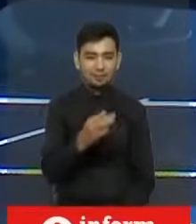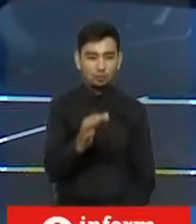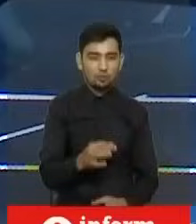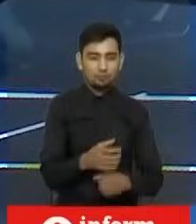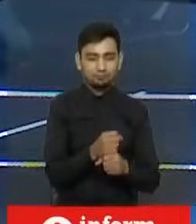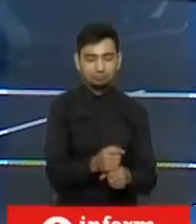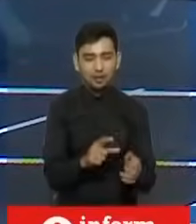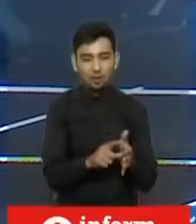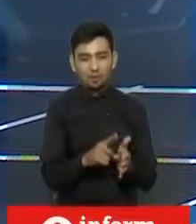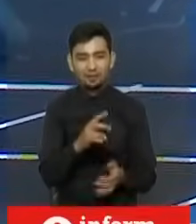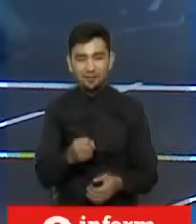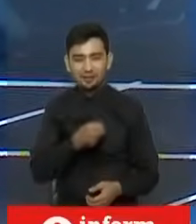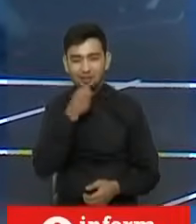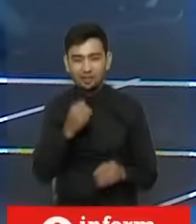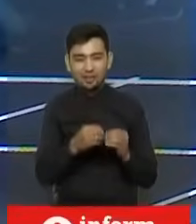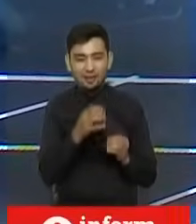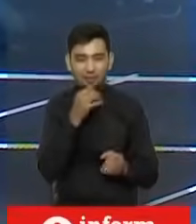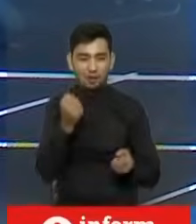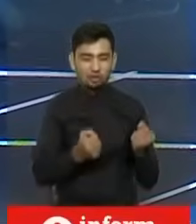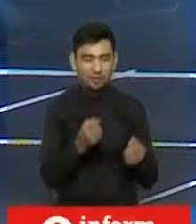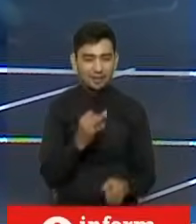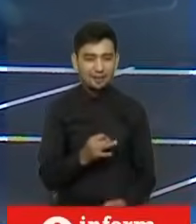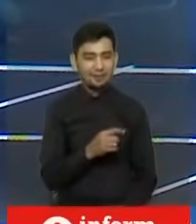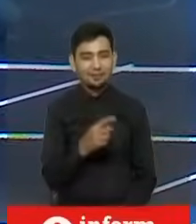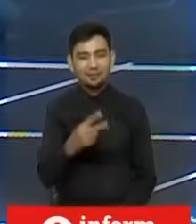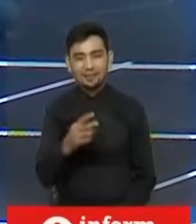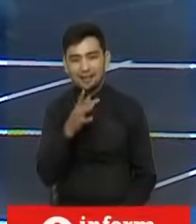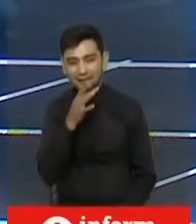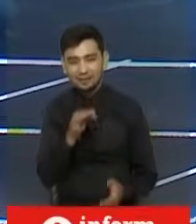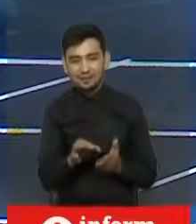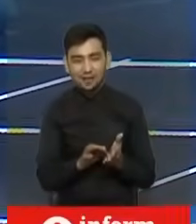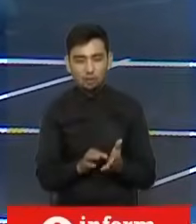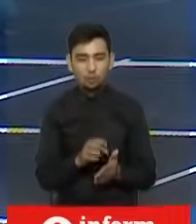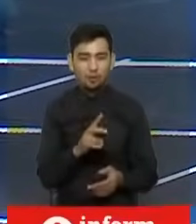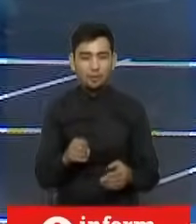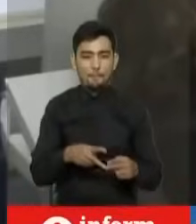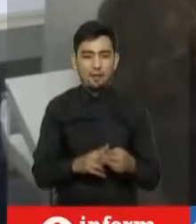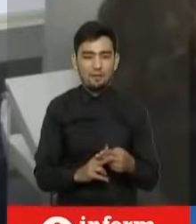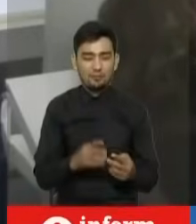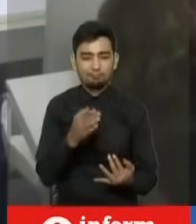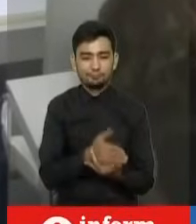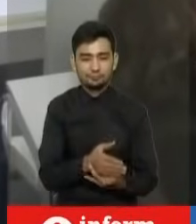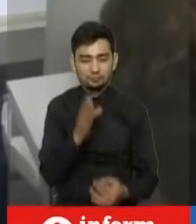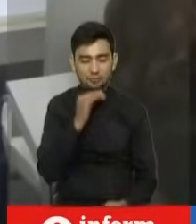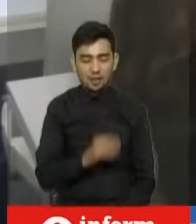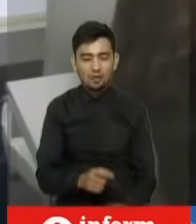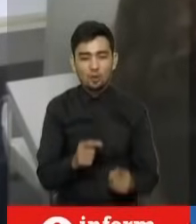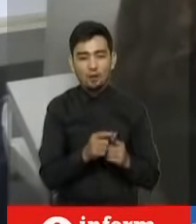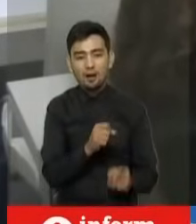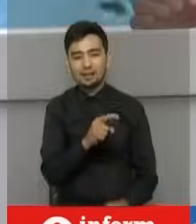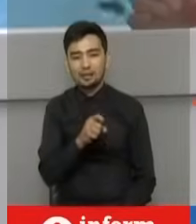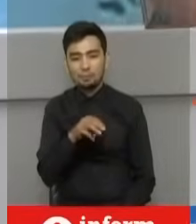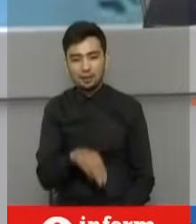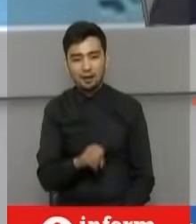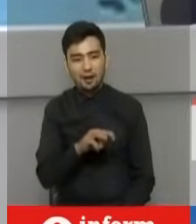30% налог для авто старше 10 лет и за 20-летние сразу наполовину. По словам Азамата Амрина,